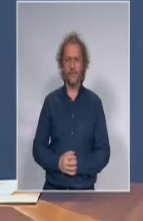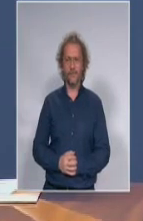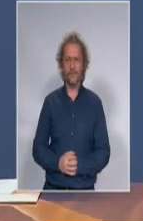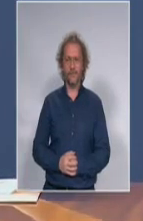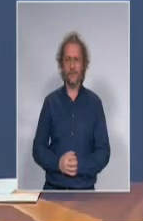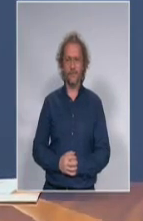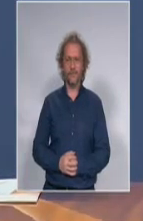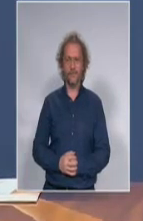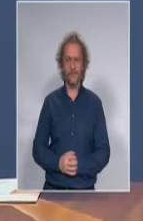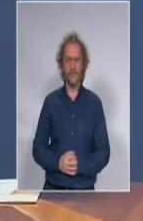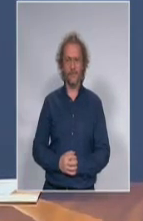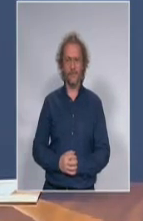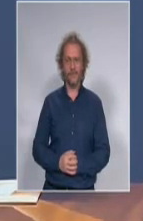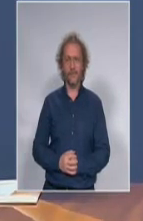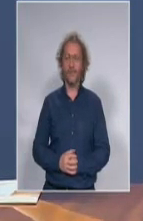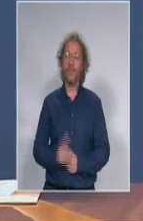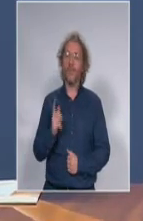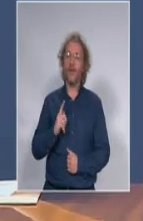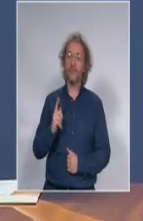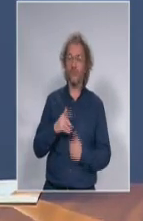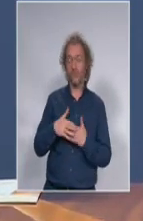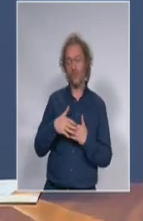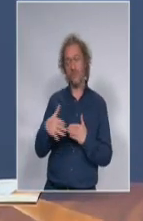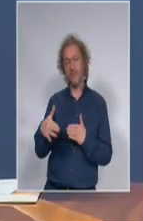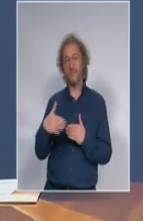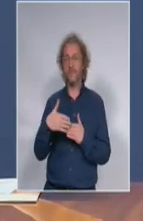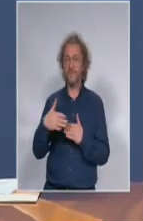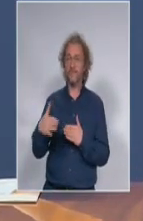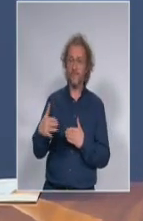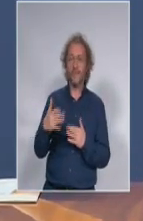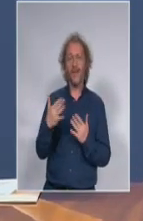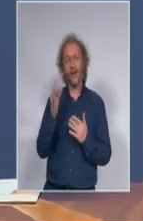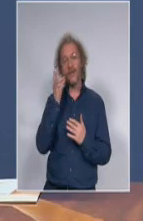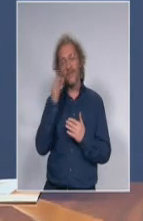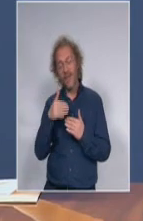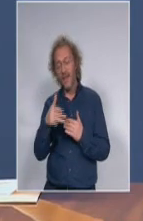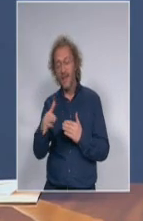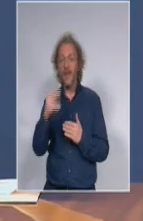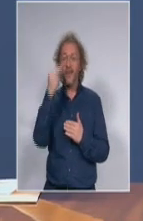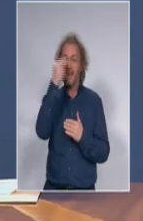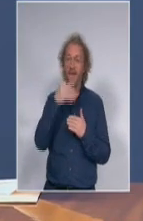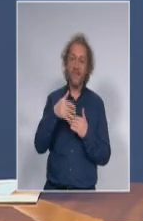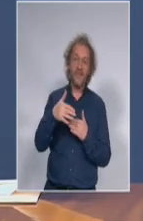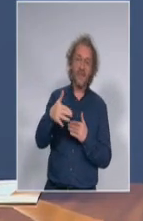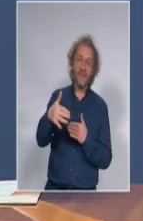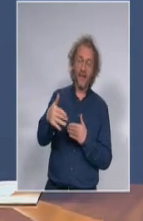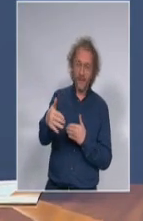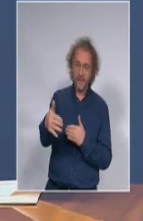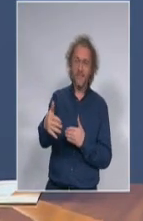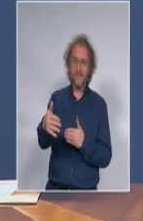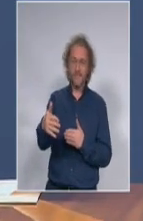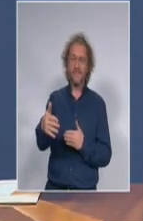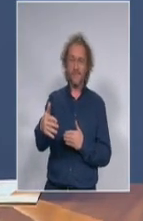u danima koji dolaze, nedeljama koje dolaze, a to vidimo i po